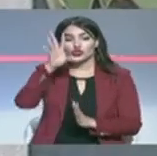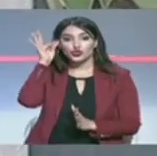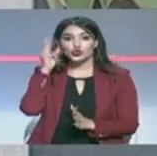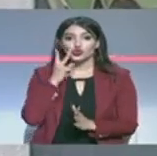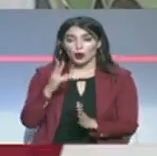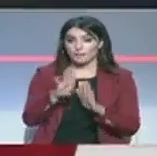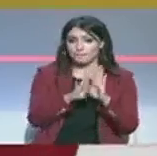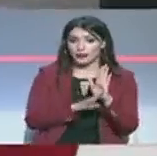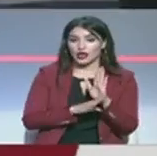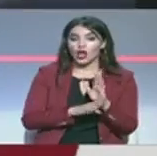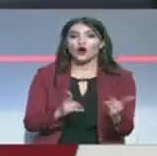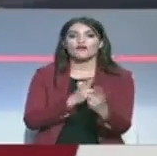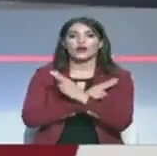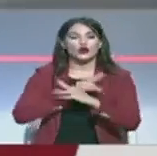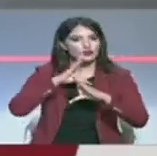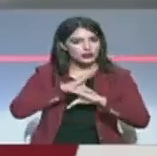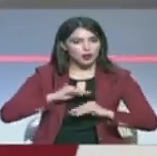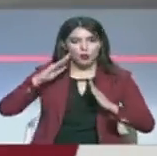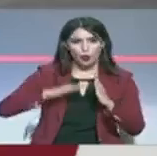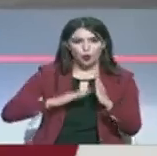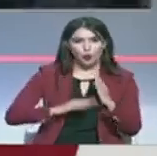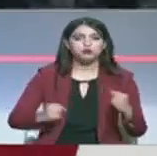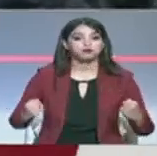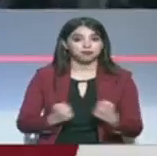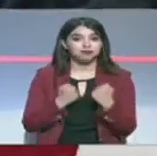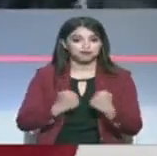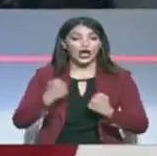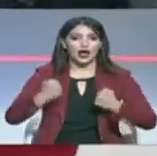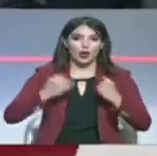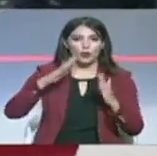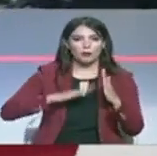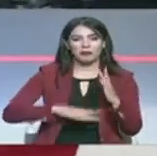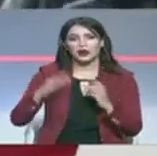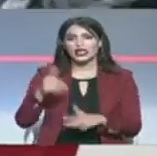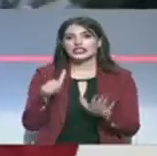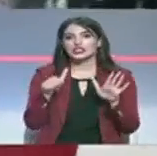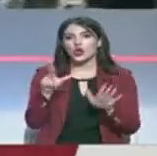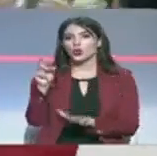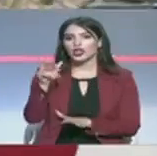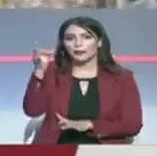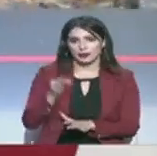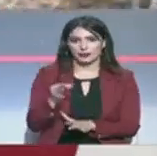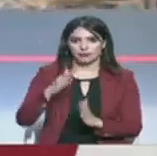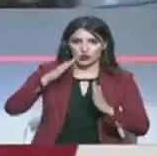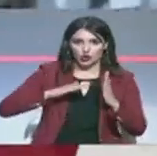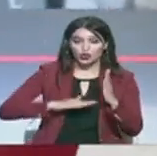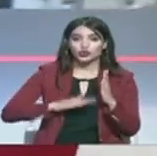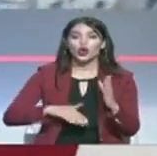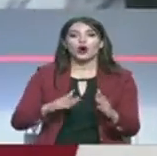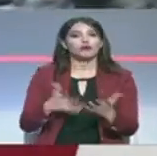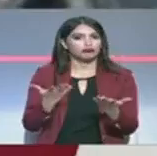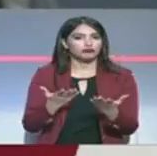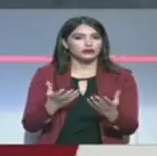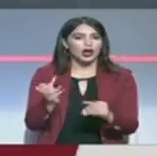خلال برنامج العطلة الآمنة تراجعا في عدد حوادث الطرقات بنسبة 36%، متجاوزة